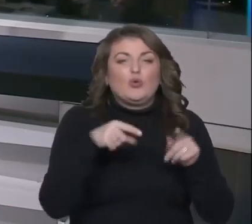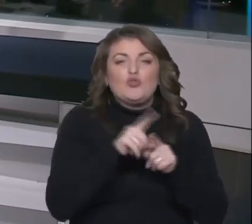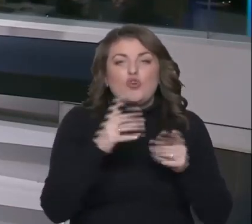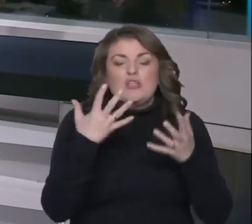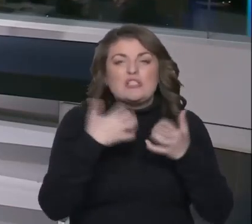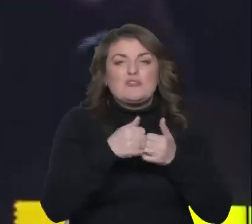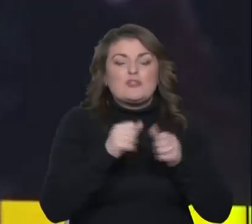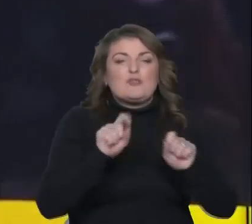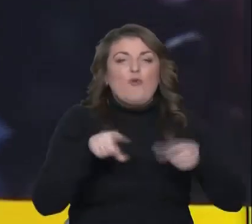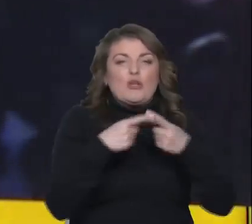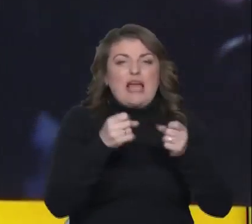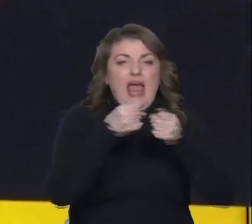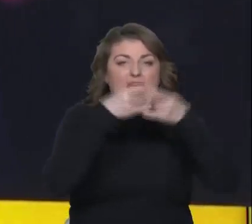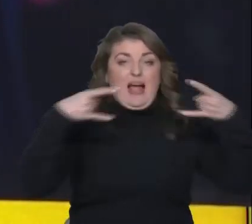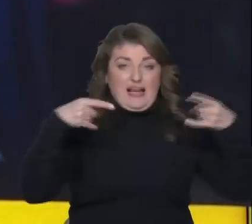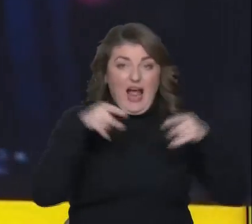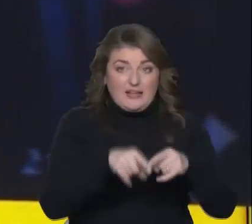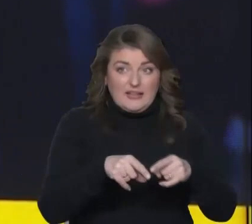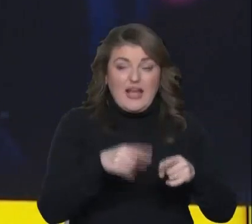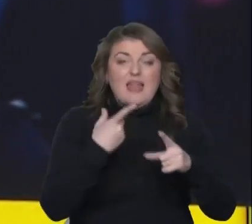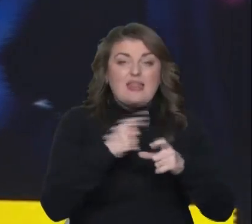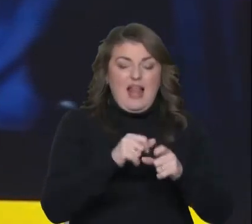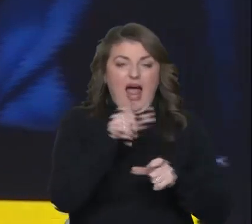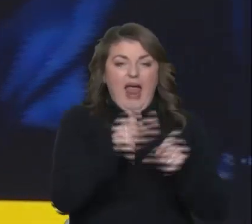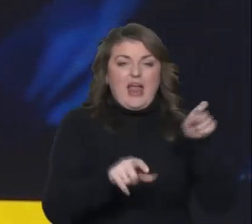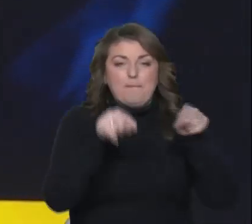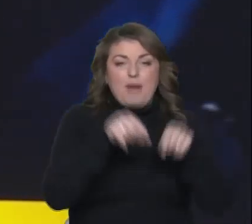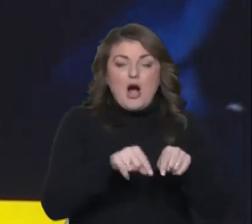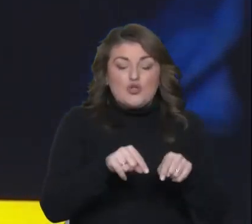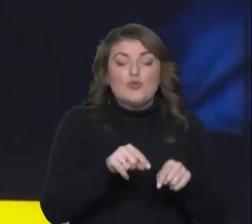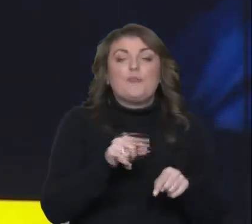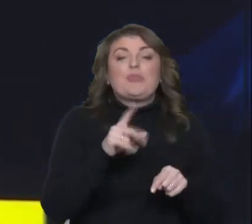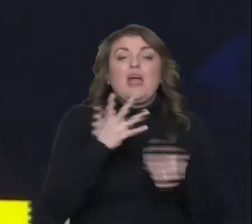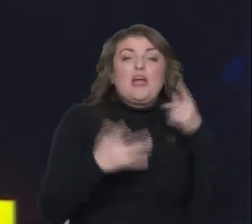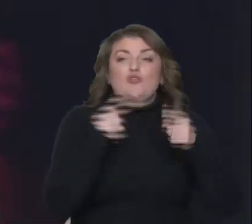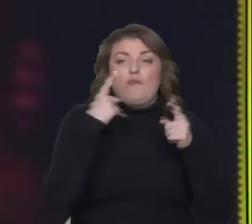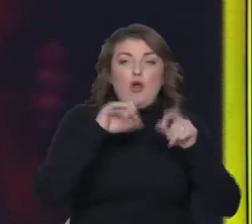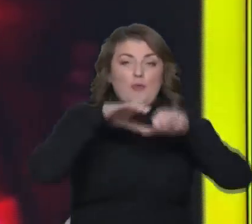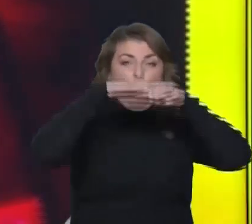створюється екран для безпосередньо для екіпажу. Якщо казати про